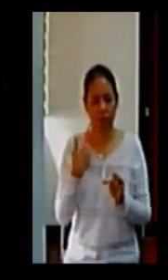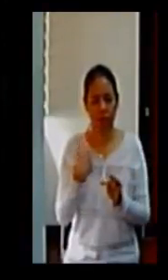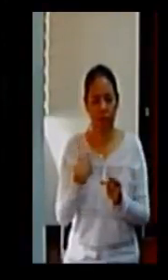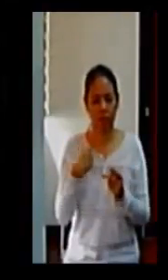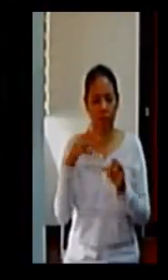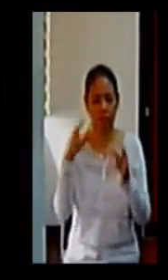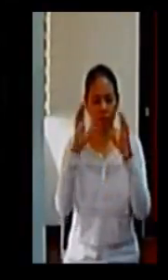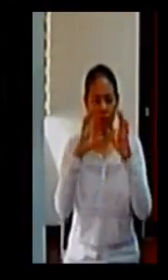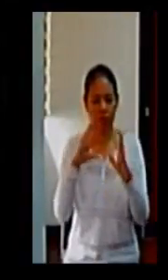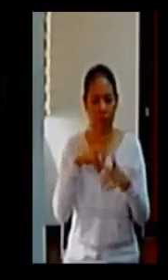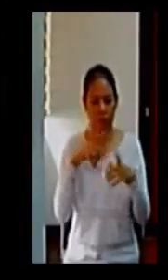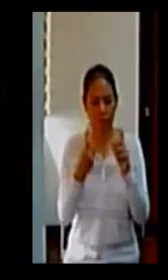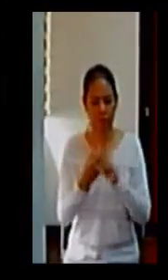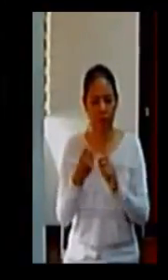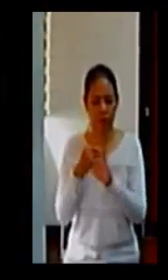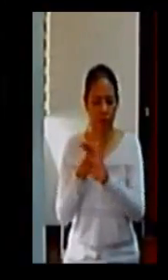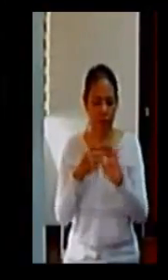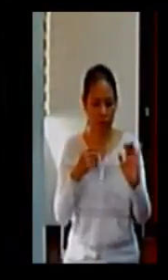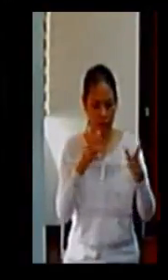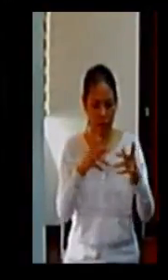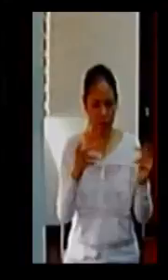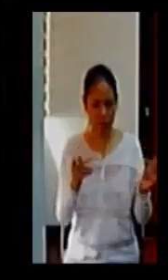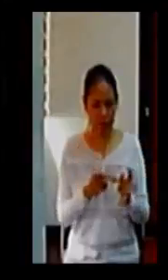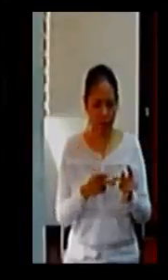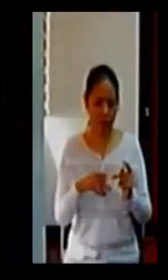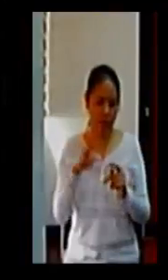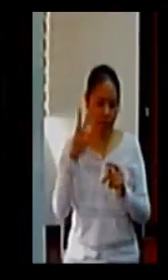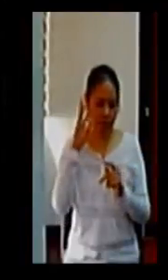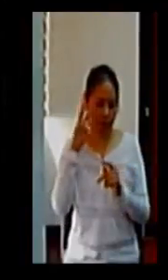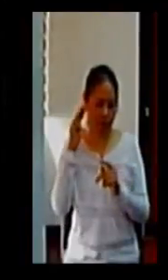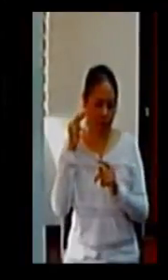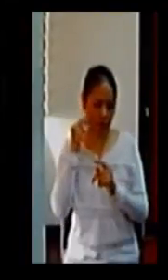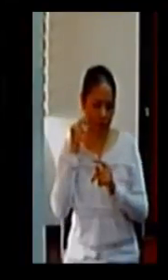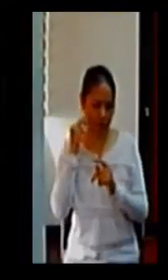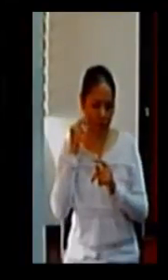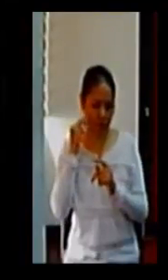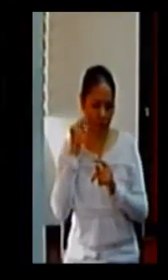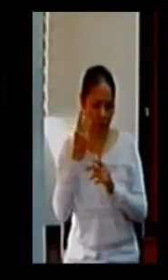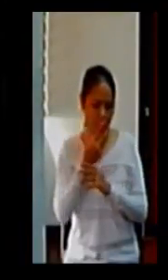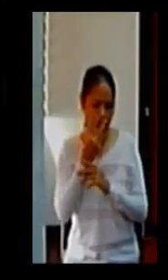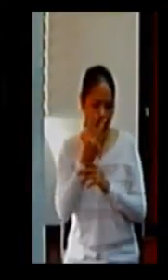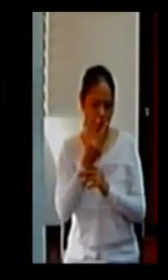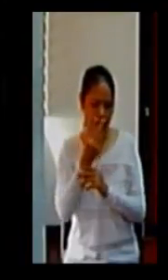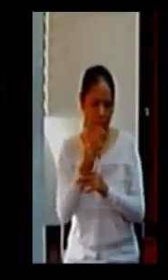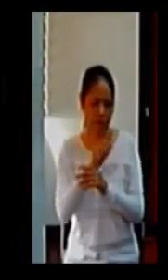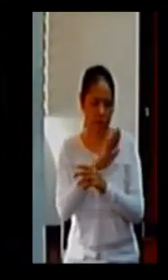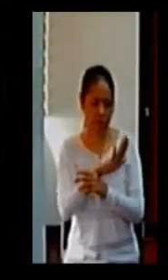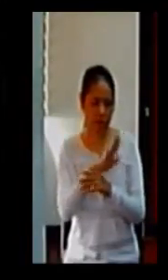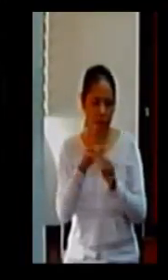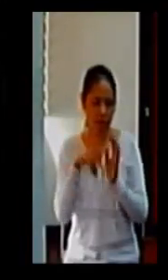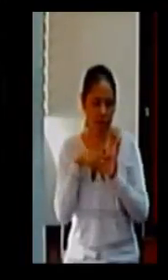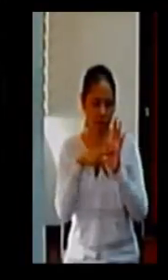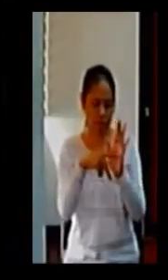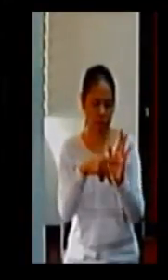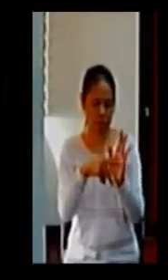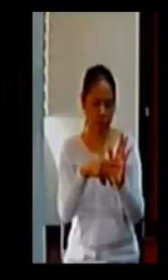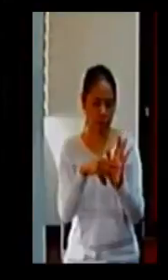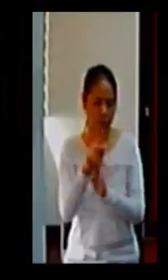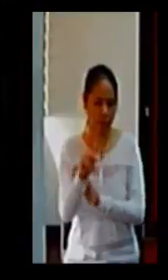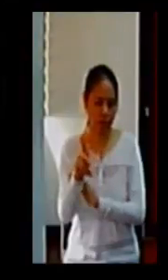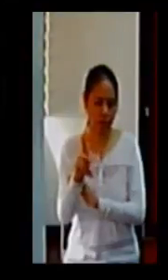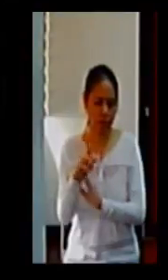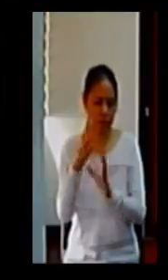lugar? At kay Ginoong Mamanglo, nakita ko sa inyong presentation that the